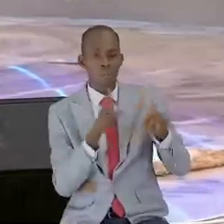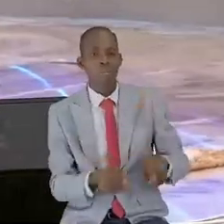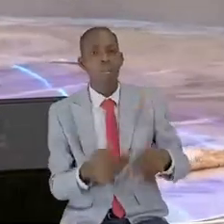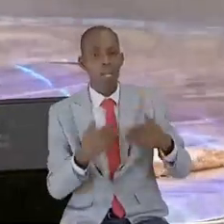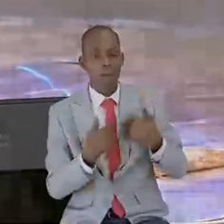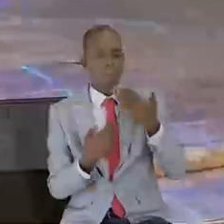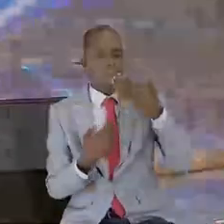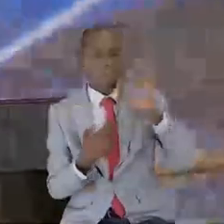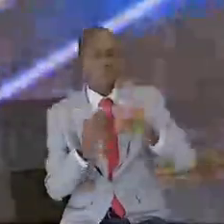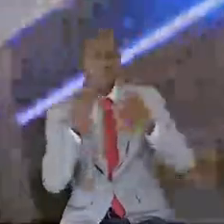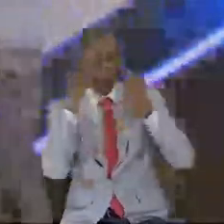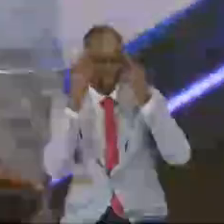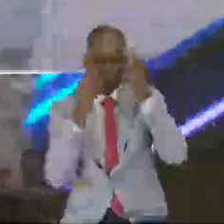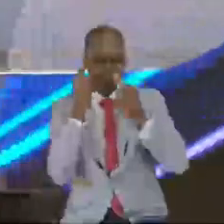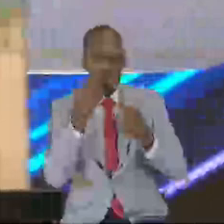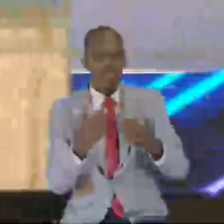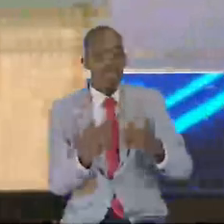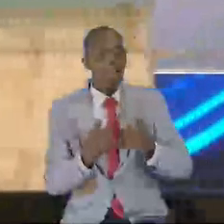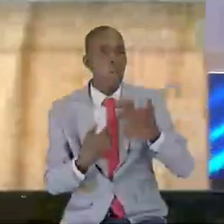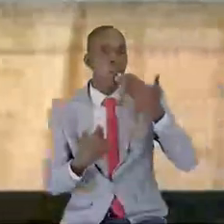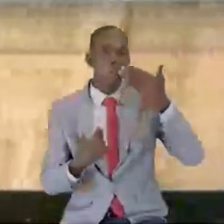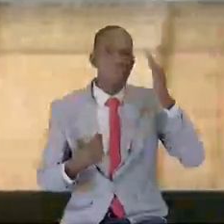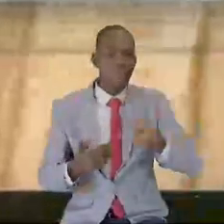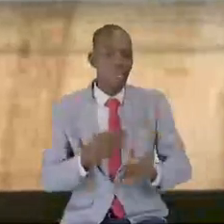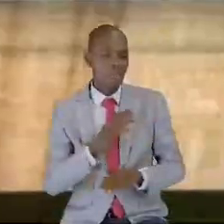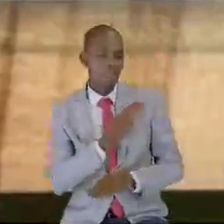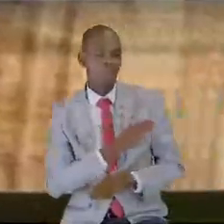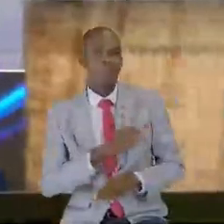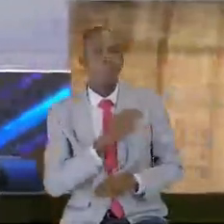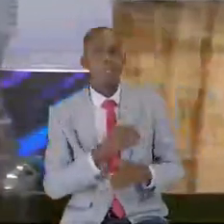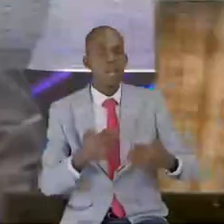Il a les mauvaises pensées, il a un mauvais caractère,